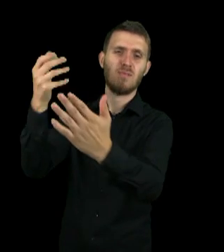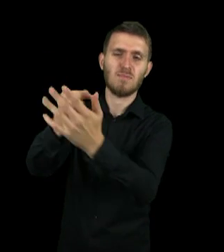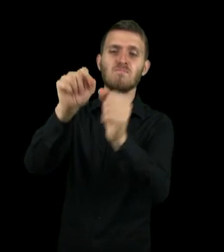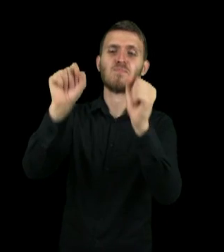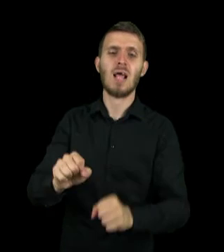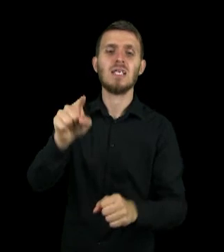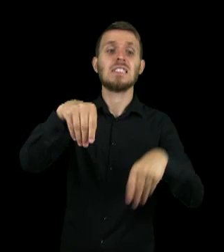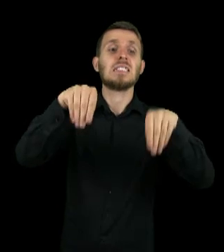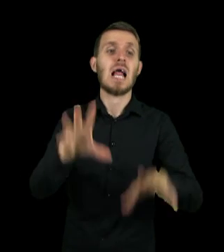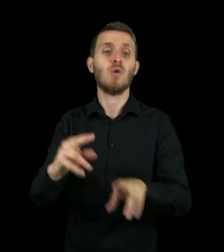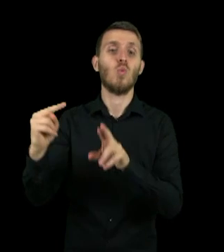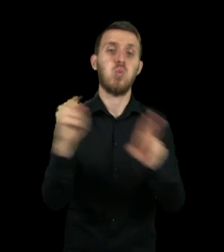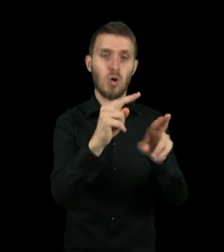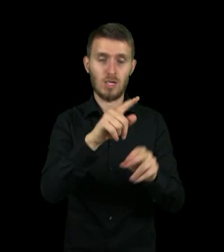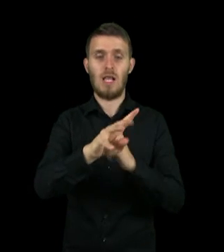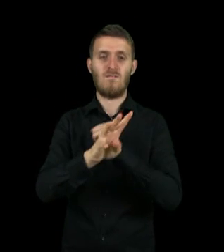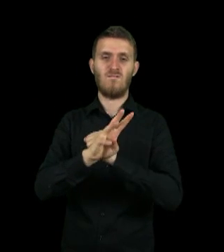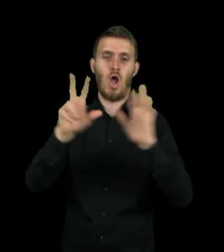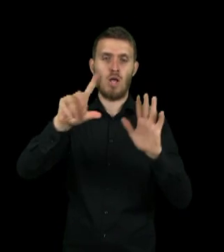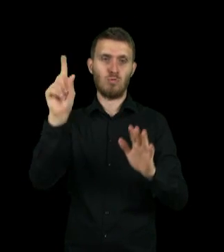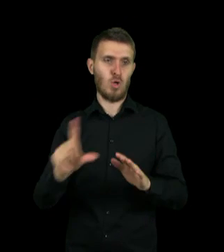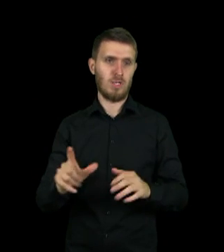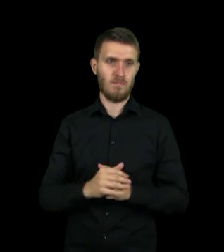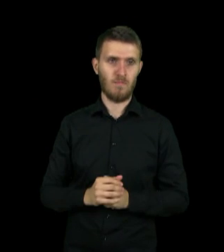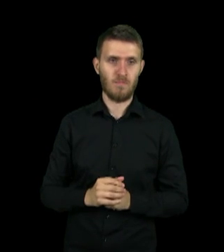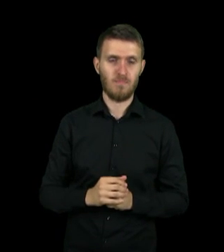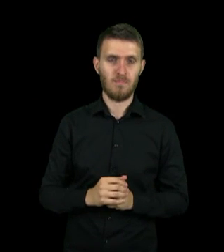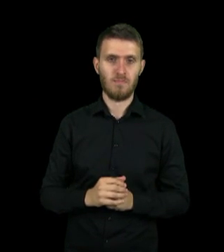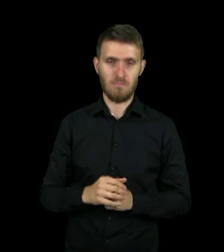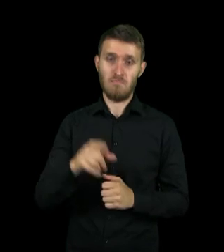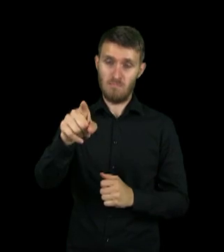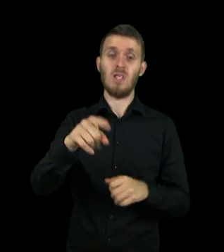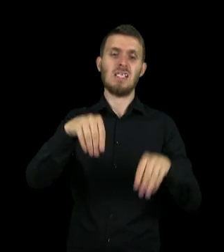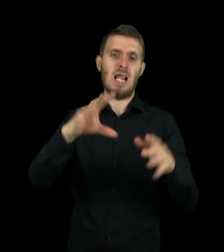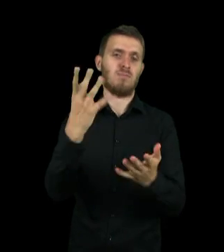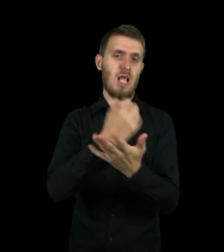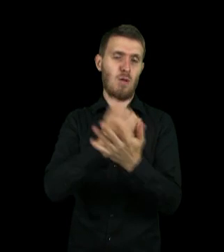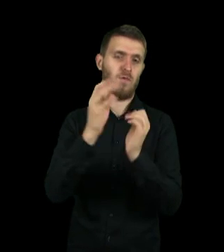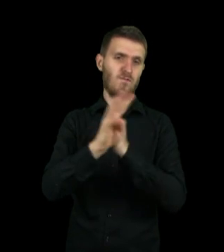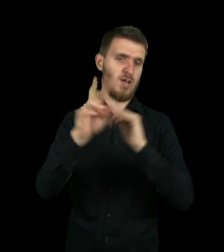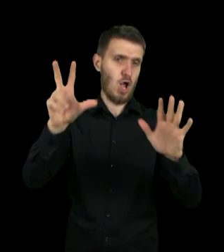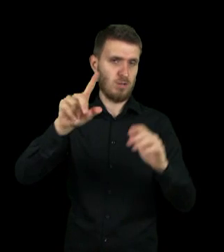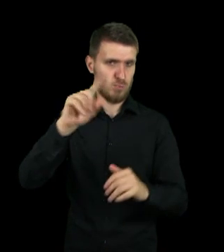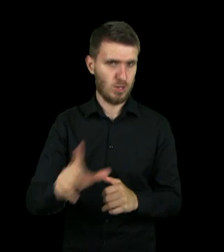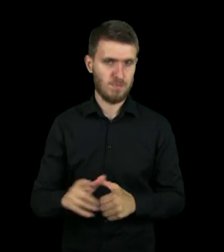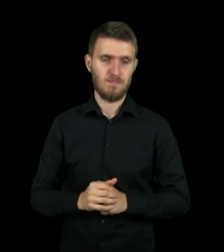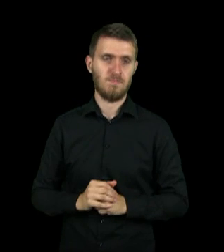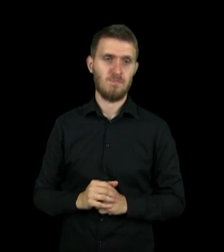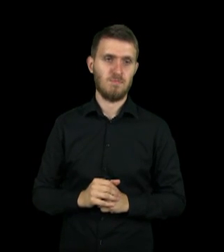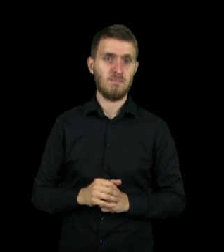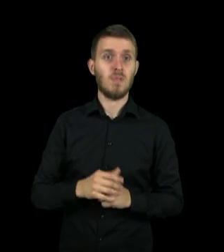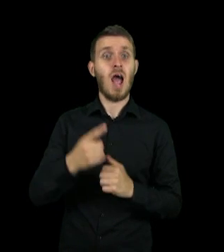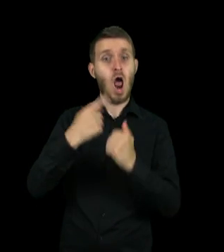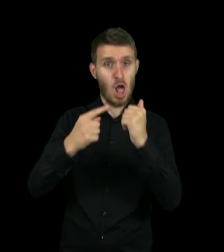dokładne ale chciałem dać wam ogólne pojęcie o systemie żeby detalista mógł skorzystać z całej tej infrastruktury musi zapłacić